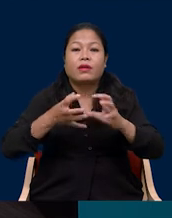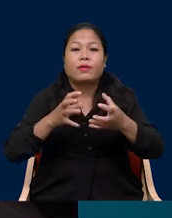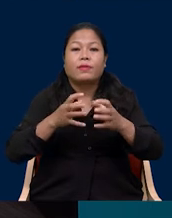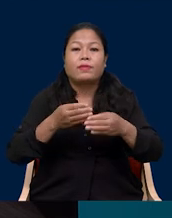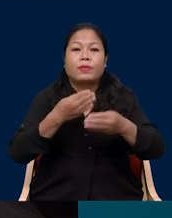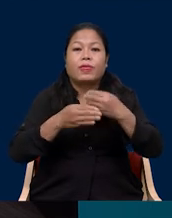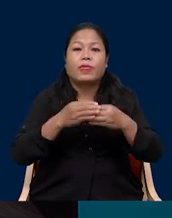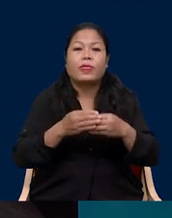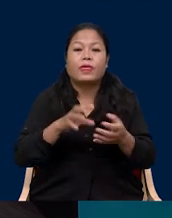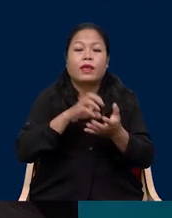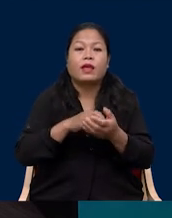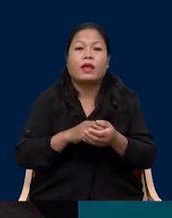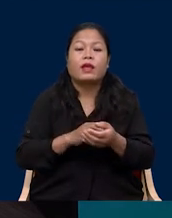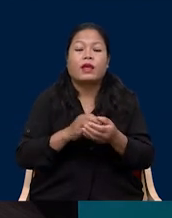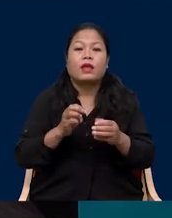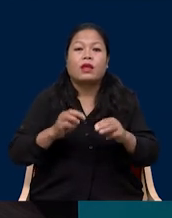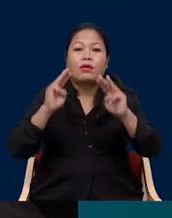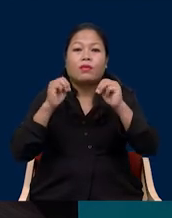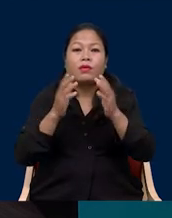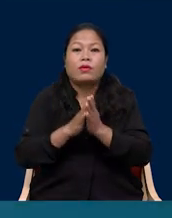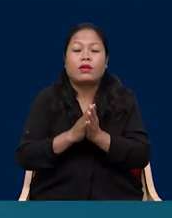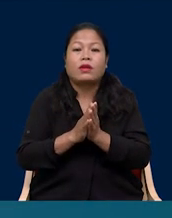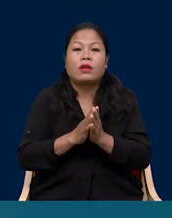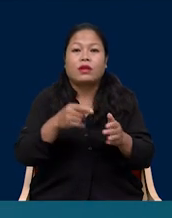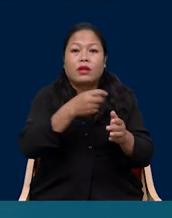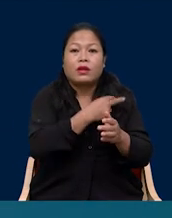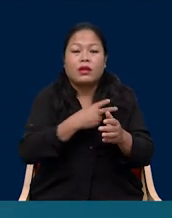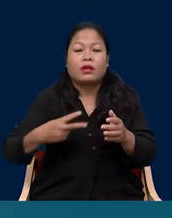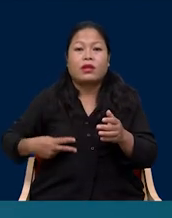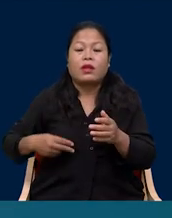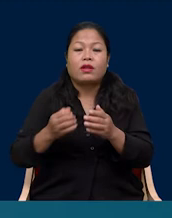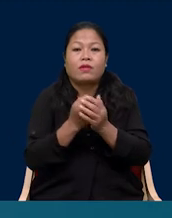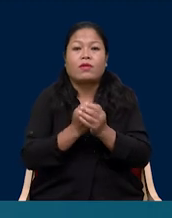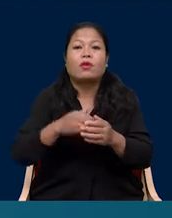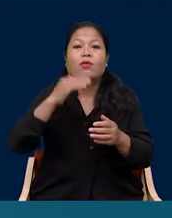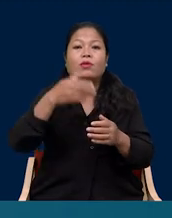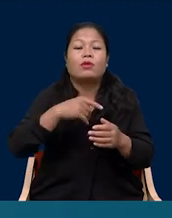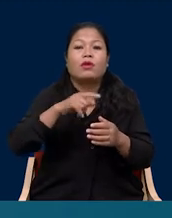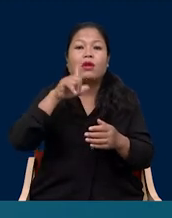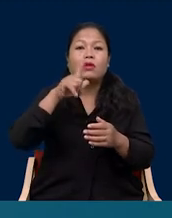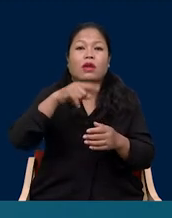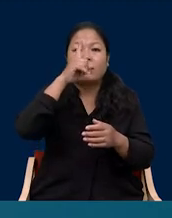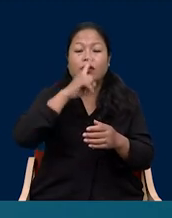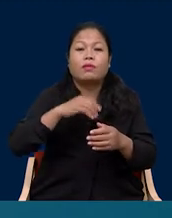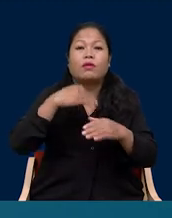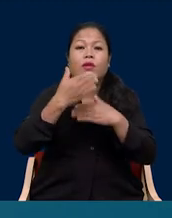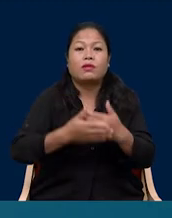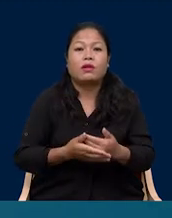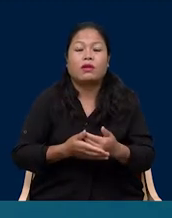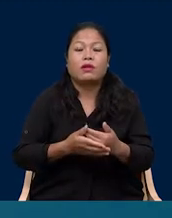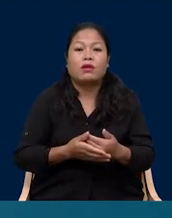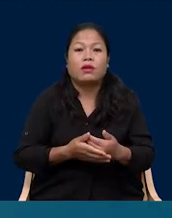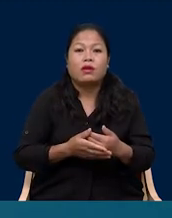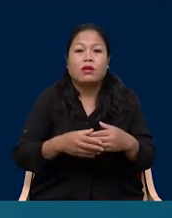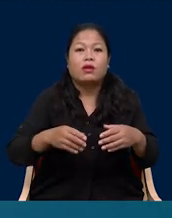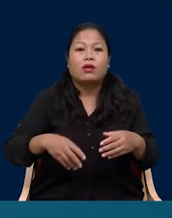लागि स्थायित्व महत्त्वपूर्ण रहेको बताउने गरेका छन्, साथै डिजाइनरको रूपमा तपाईँले त पछिल्लो 7 वर्षमा समकालीन